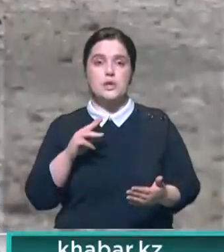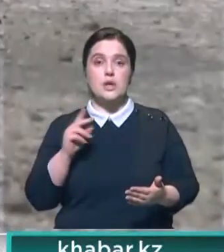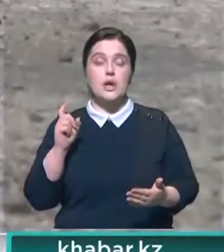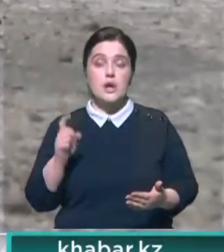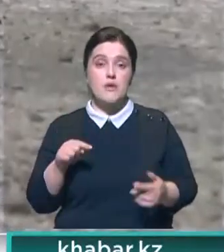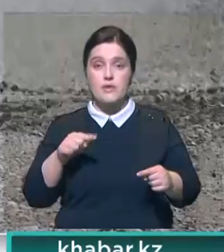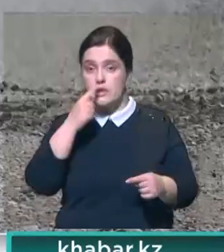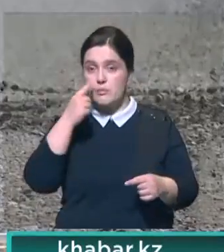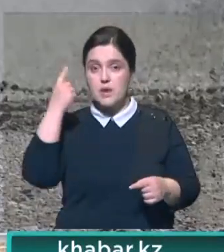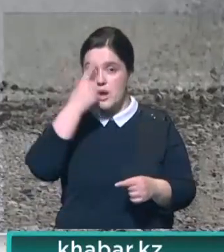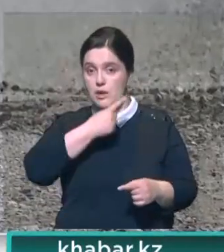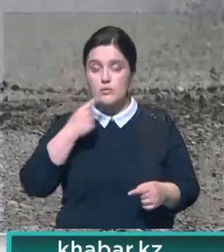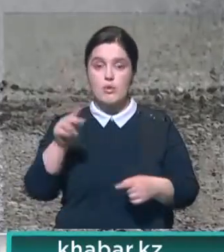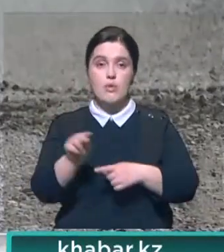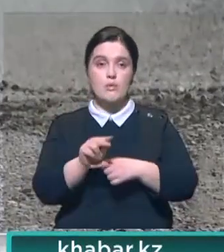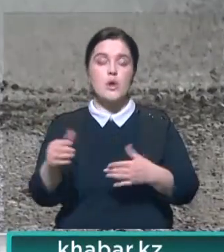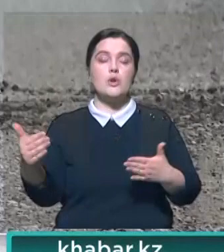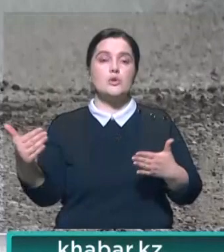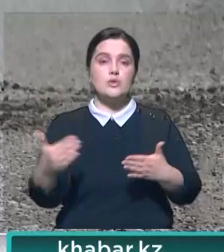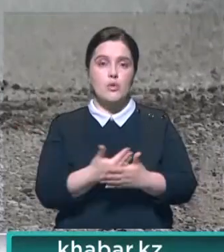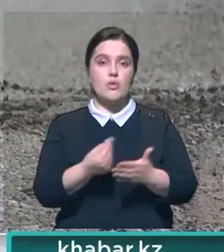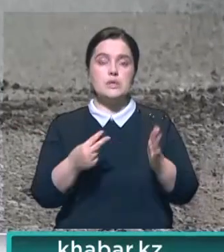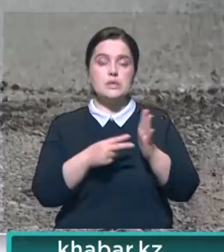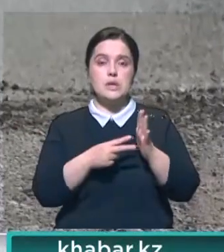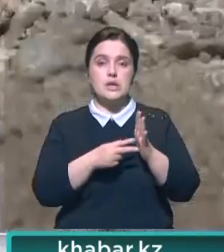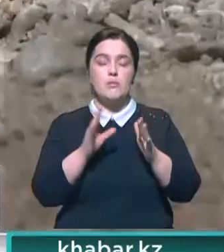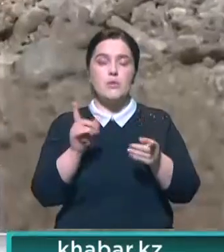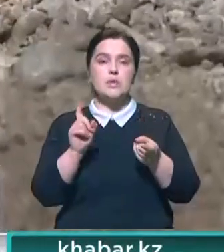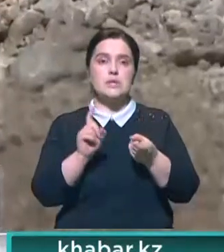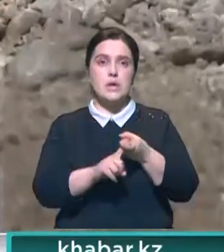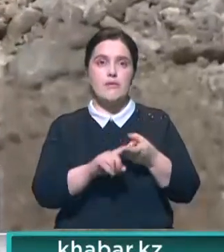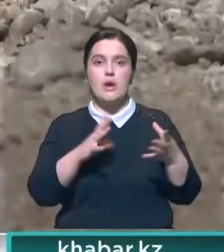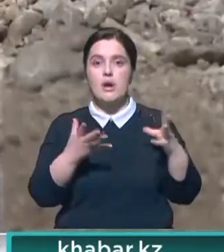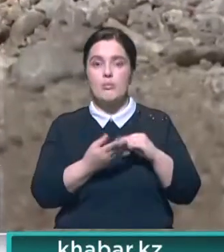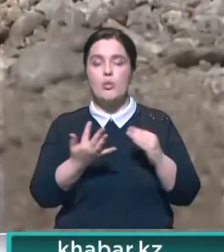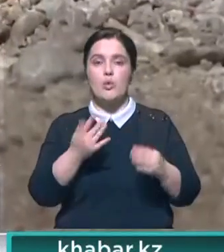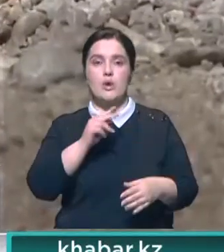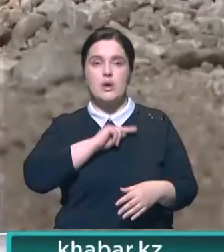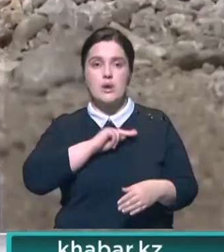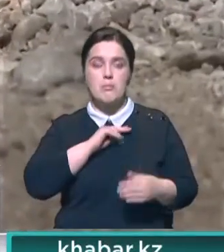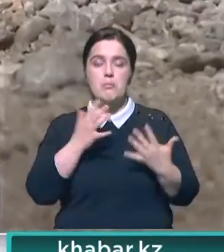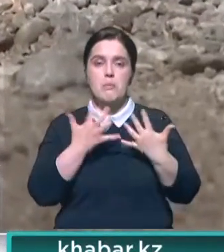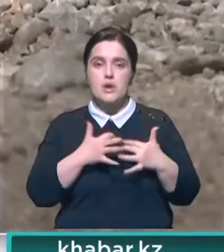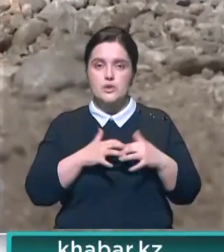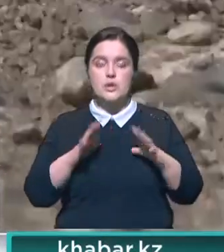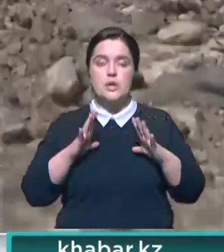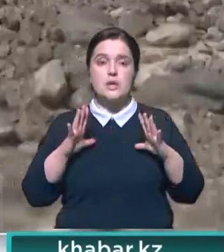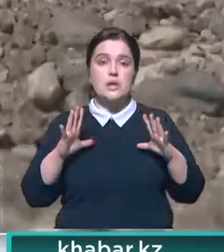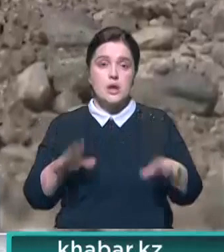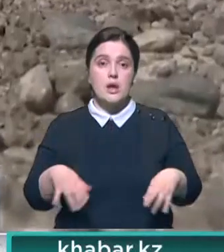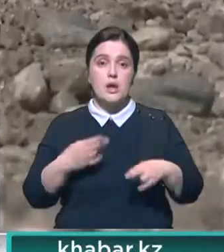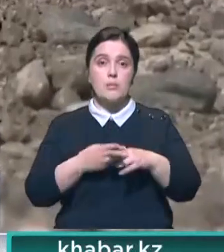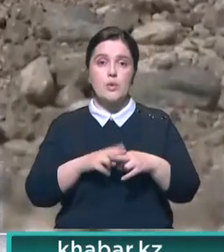этом году разбитую трассу отремонтируют снова. Цена вопроса будет зависеть от объема работ. Подсчеты пока не провели. А в